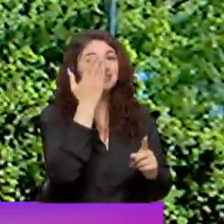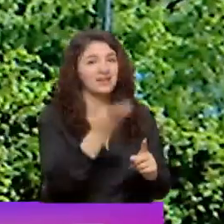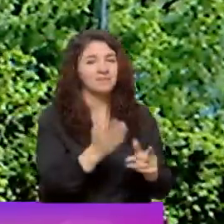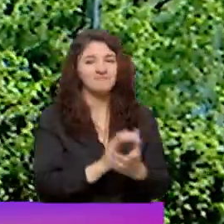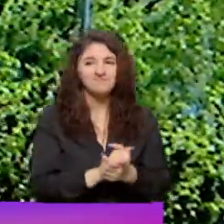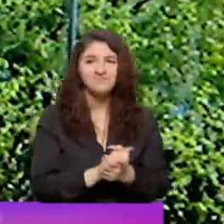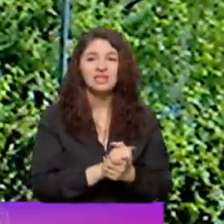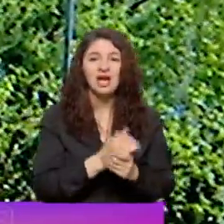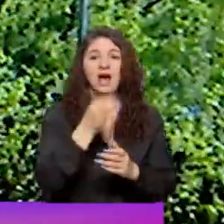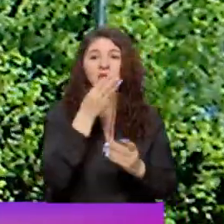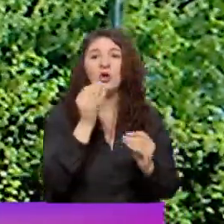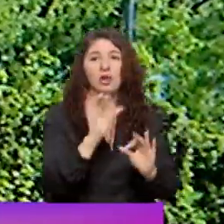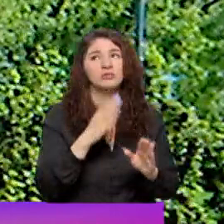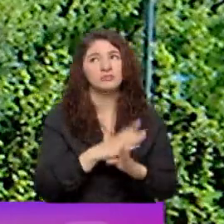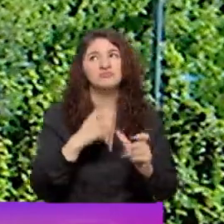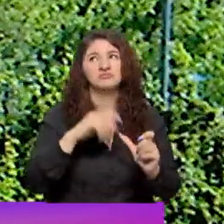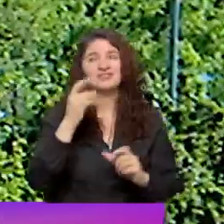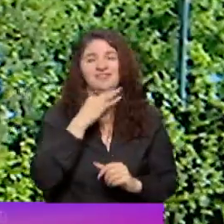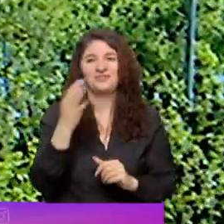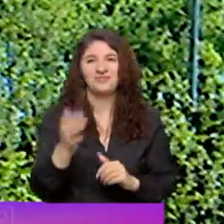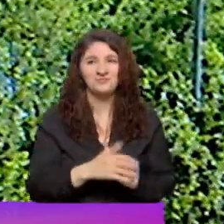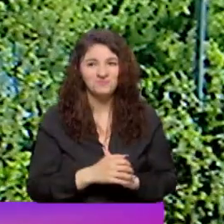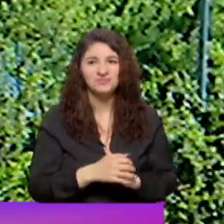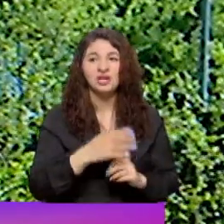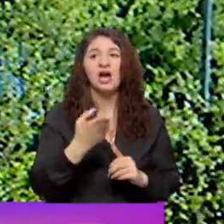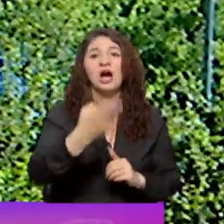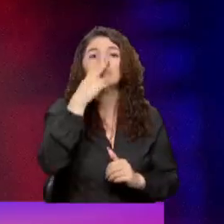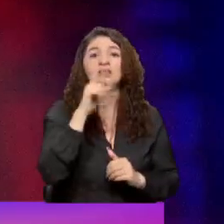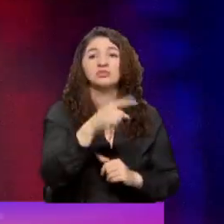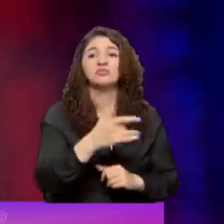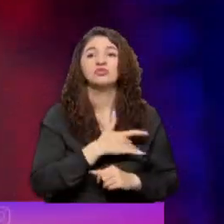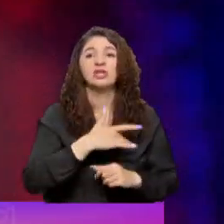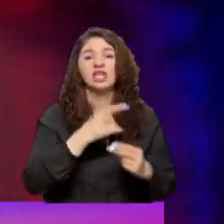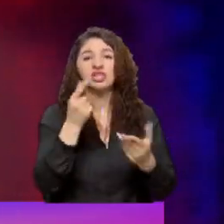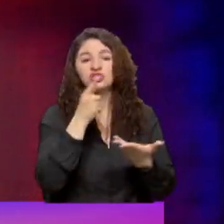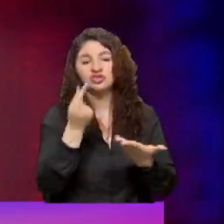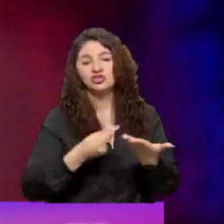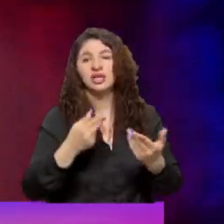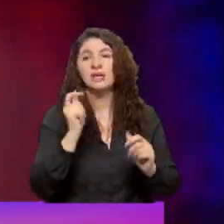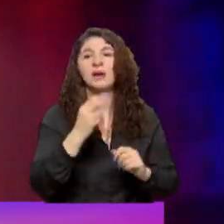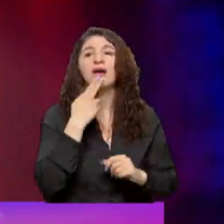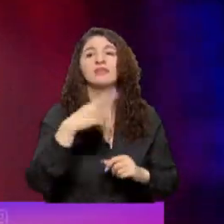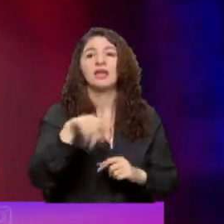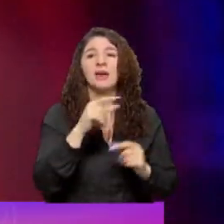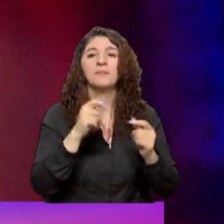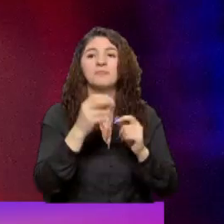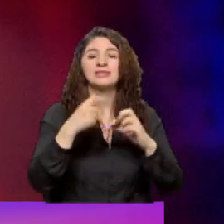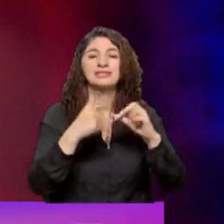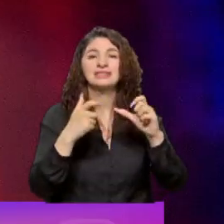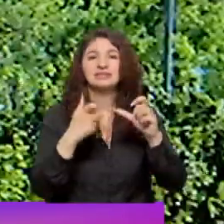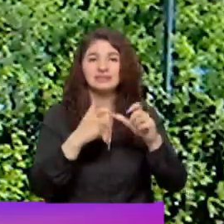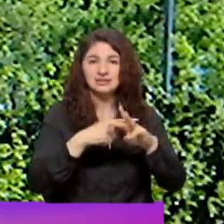insanıdır Efendim haber önemli bir savaş Teşekkür ederim çalışmalısınız yüreğini şiirle tren kadınlara bir sen tekiz